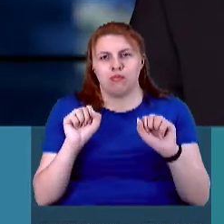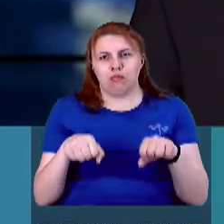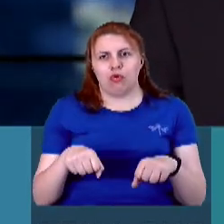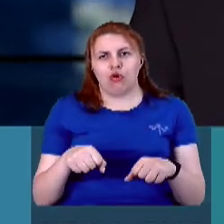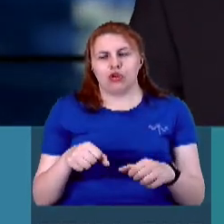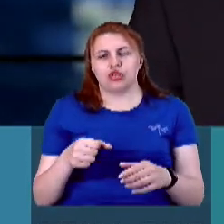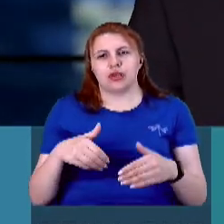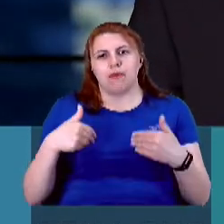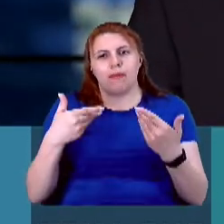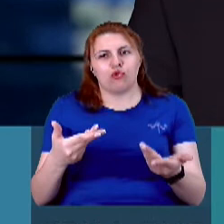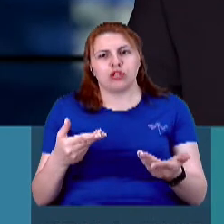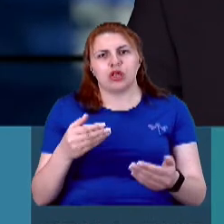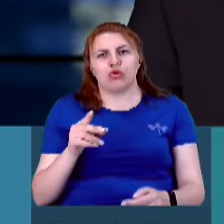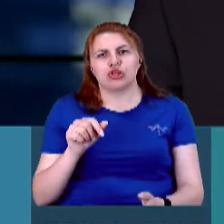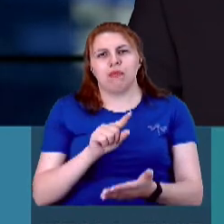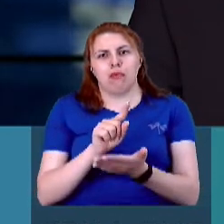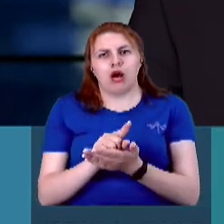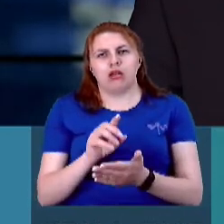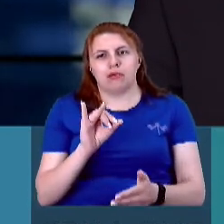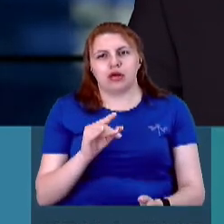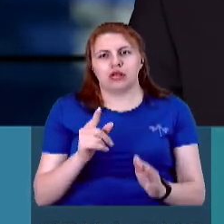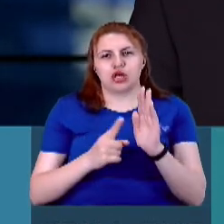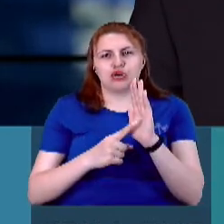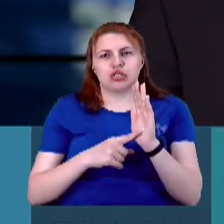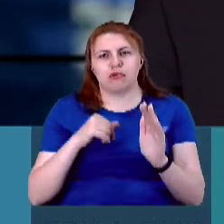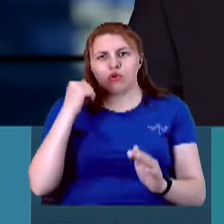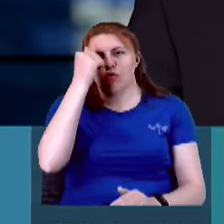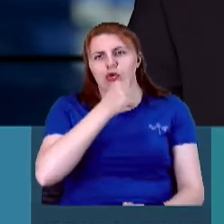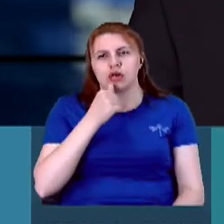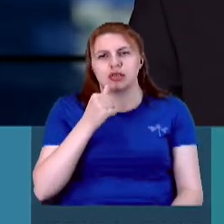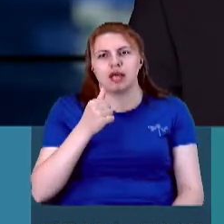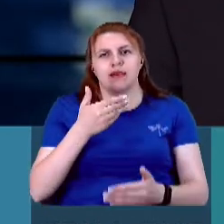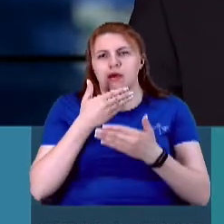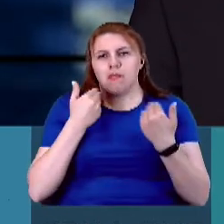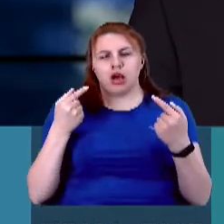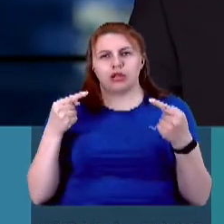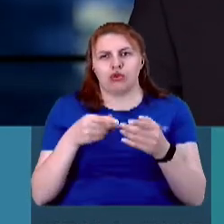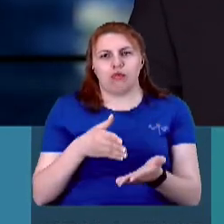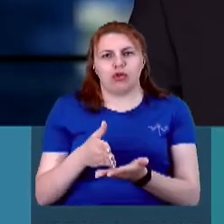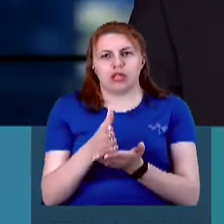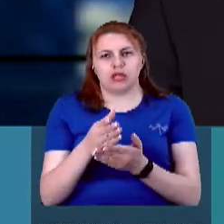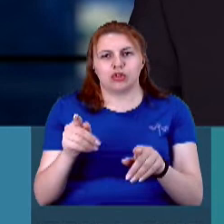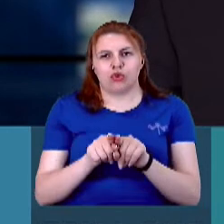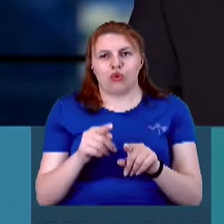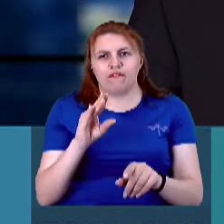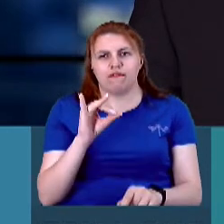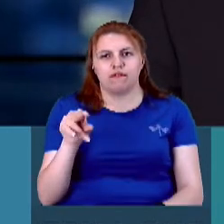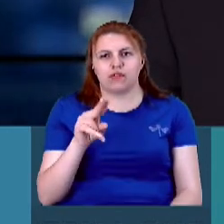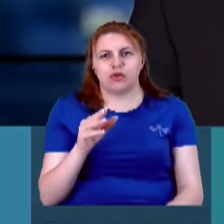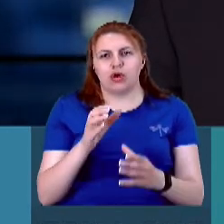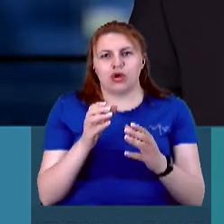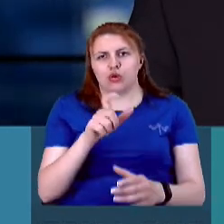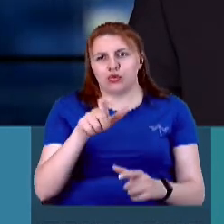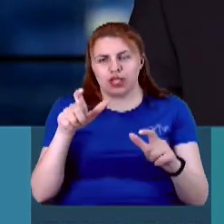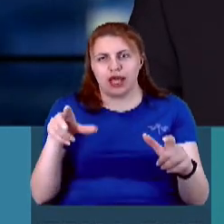жаль, тому що у нас на шостому році війни немає визначеної політики до такого роду людей. Не ухвалений закон